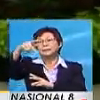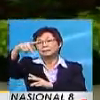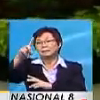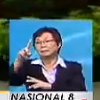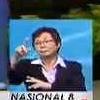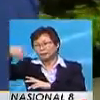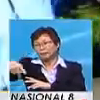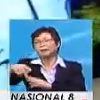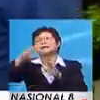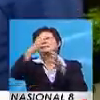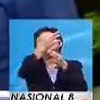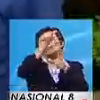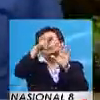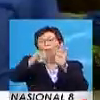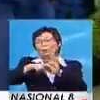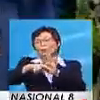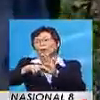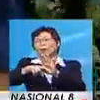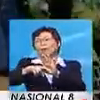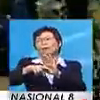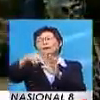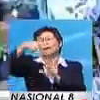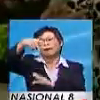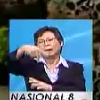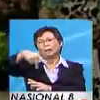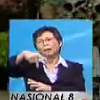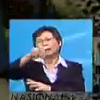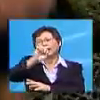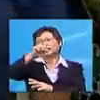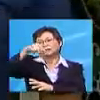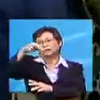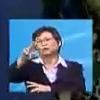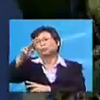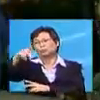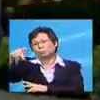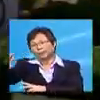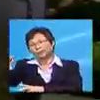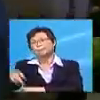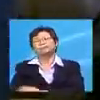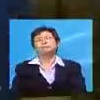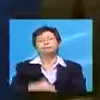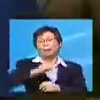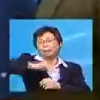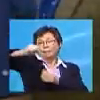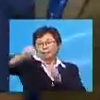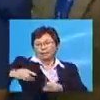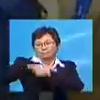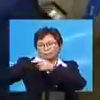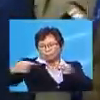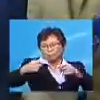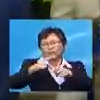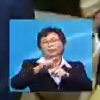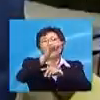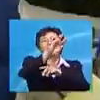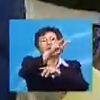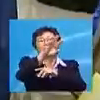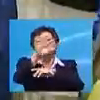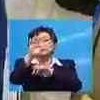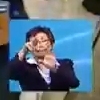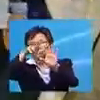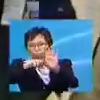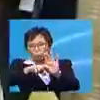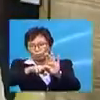19 kerusi ditanding Parti rakyat bersatu Sarawak supp Parti pembangkan pula bertanding di 69